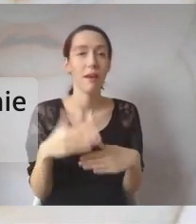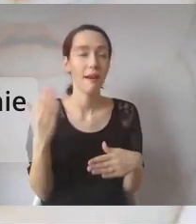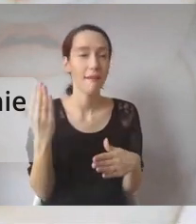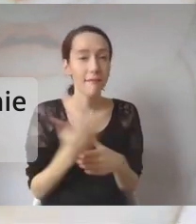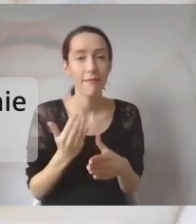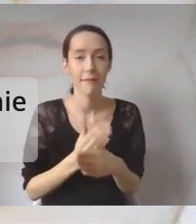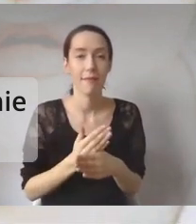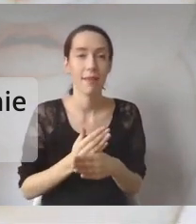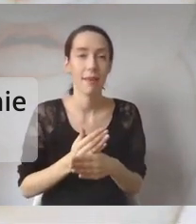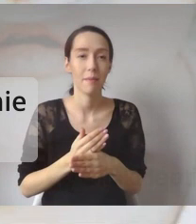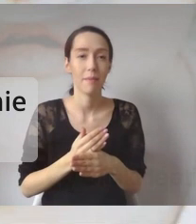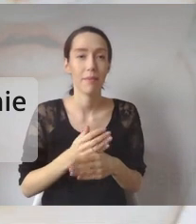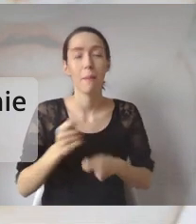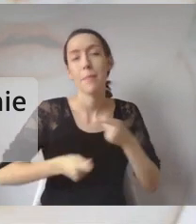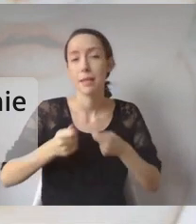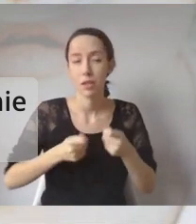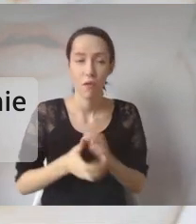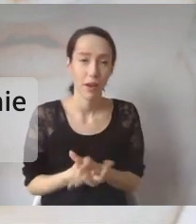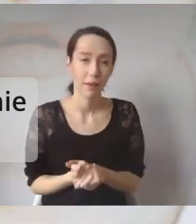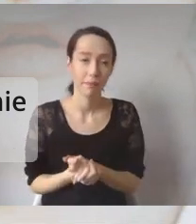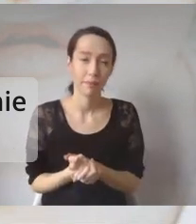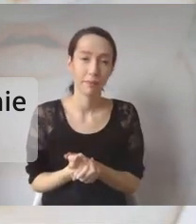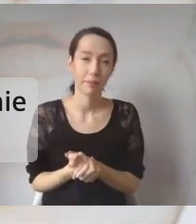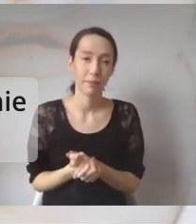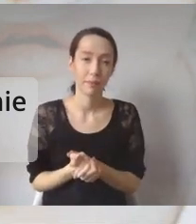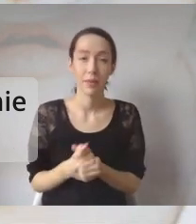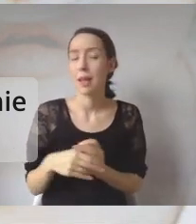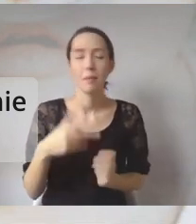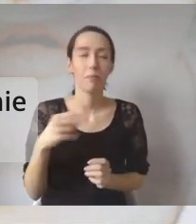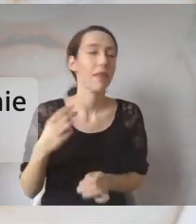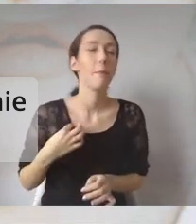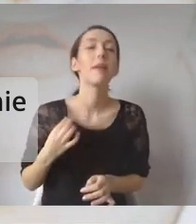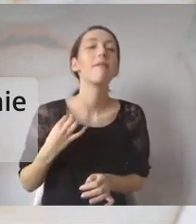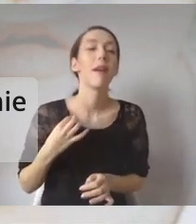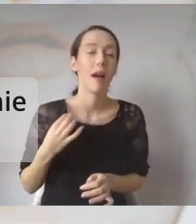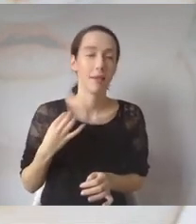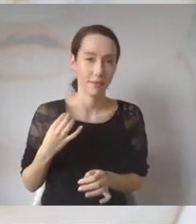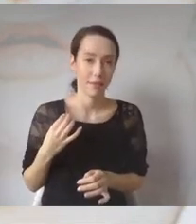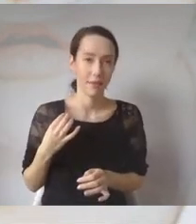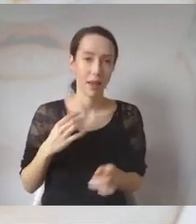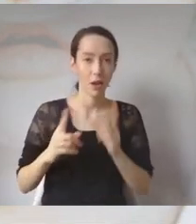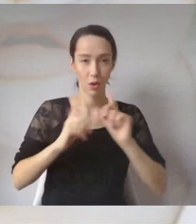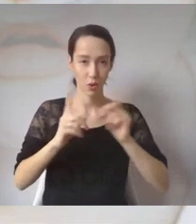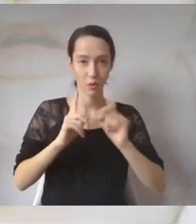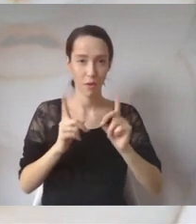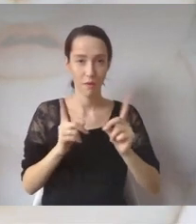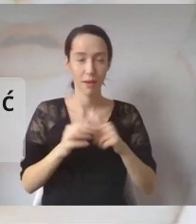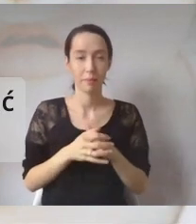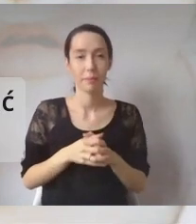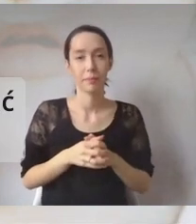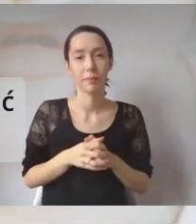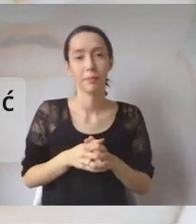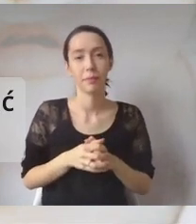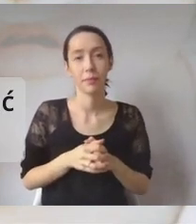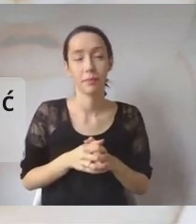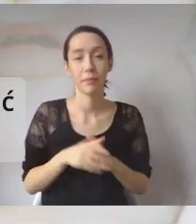poszerzanie kontaktów zawodowych, a nie prywatnych. Także na tym głównie polega ta różnica. I tutaj też chciałam wspomnieć o, ponieważ